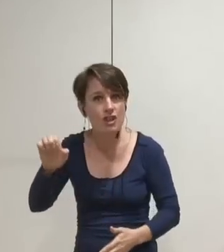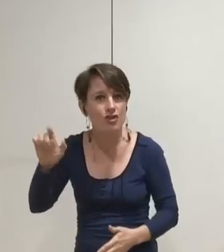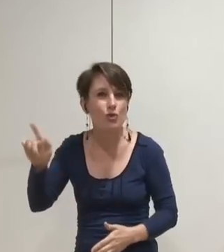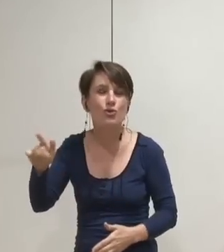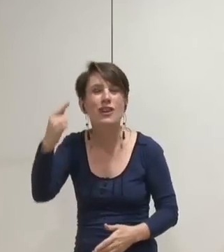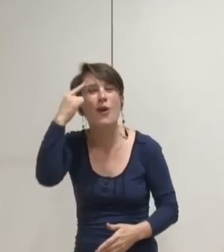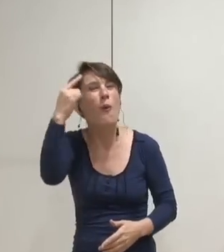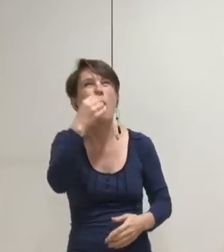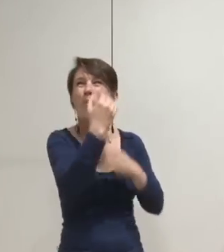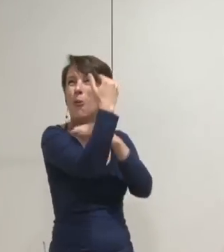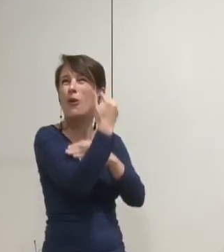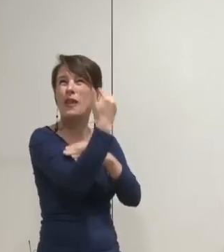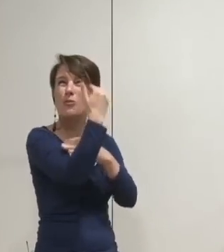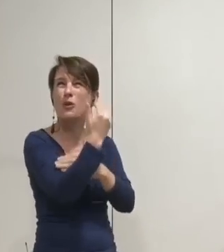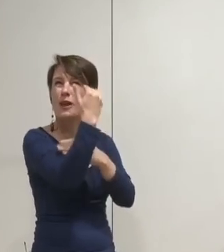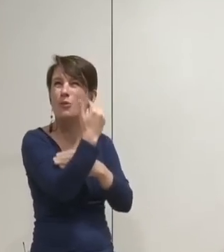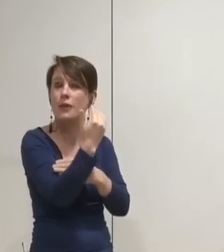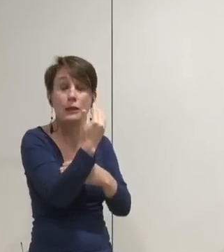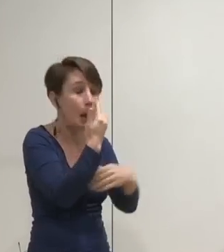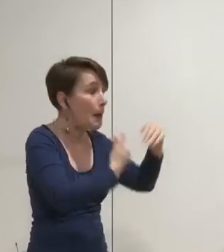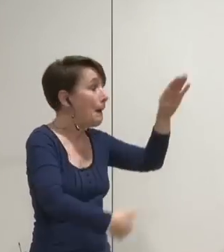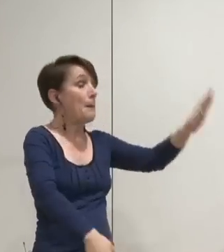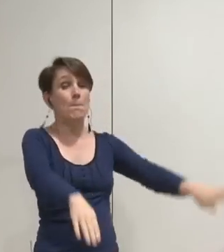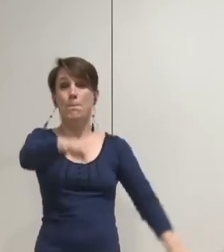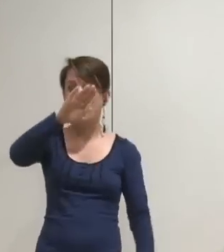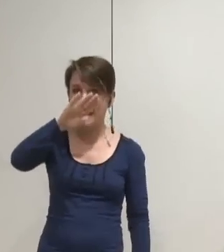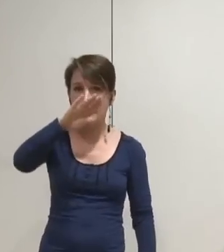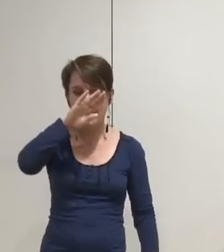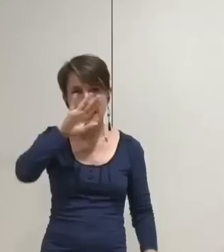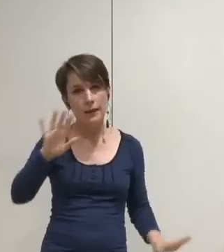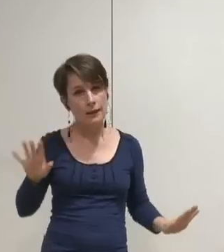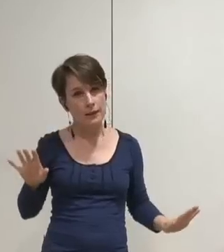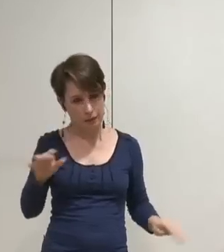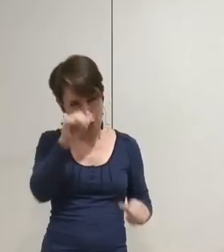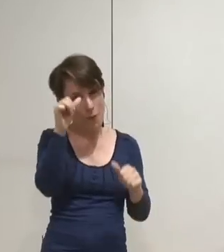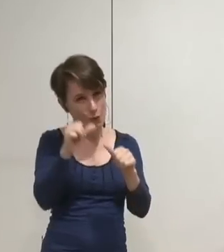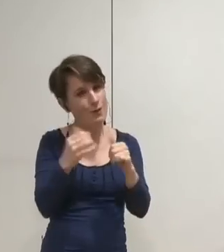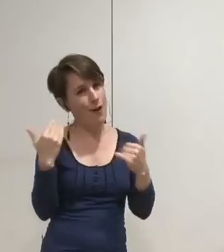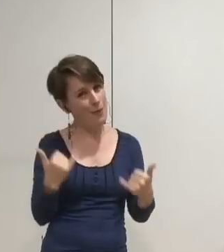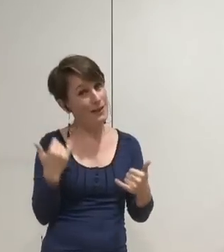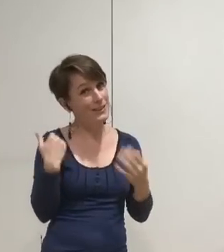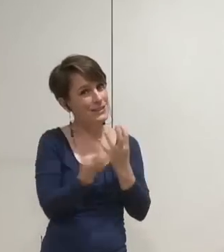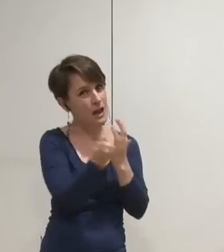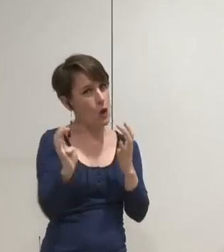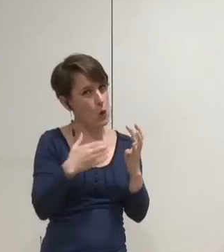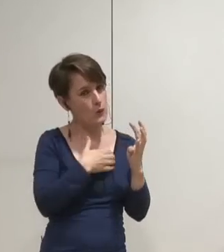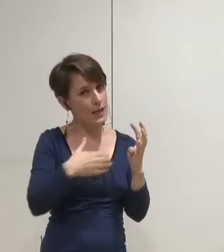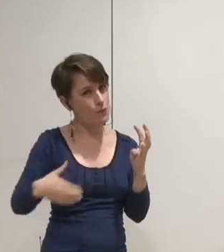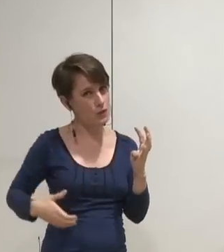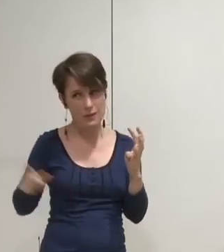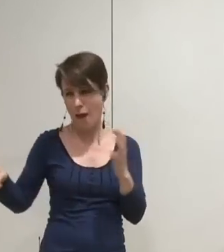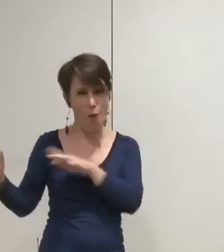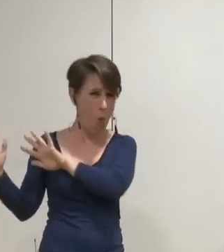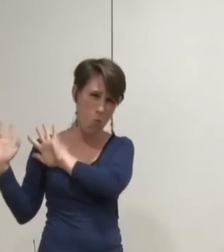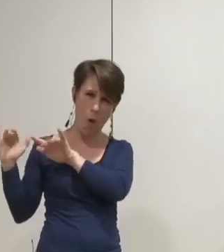dans une fausse sécurité reçu de plein fouet notre conseil municipal s'en souvient ils l'ont fortement